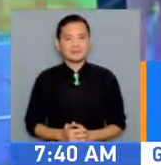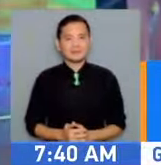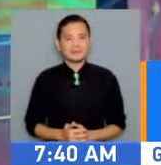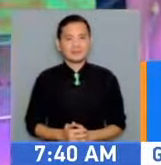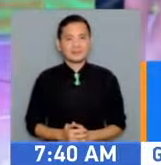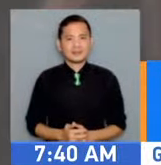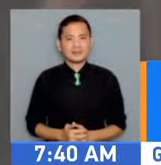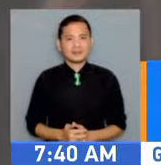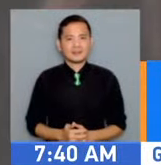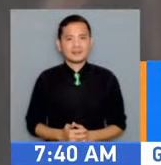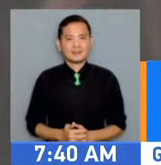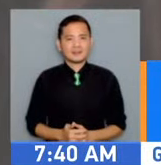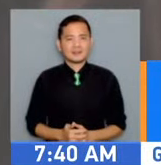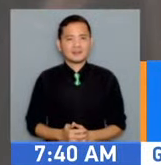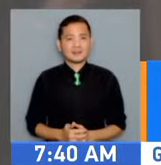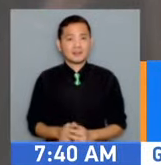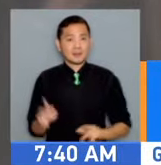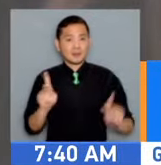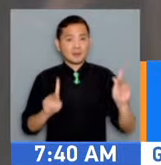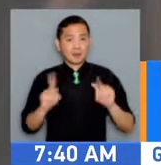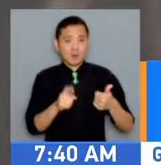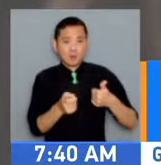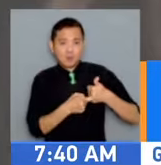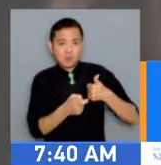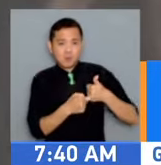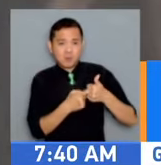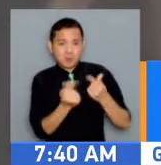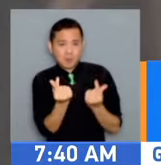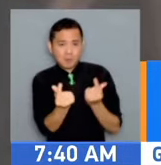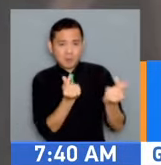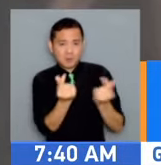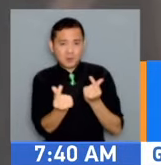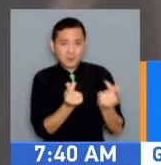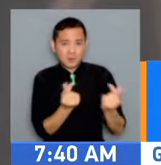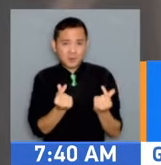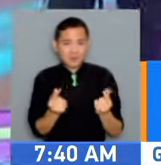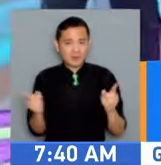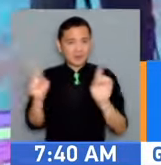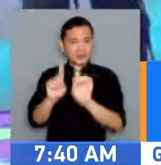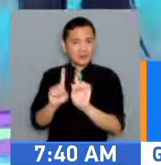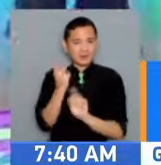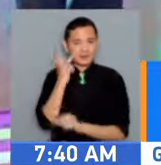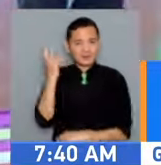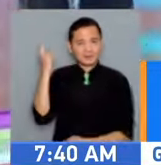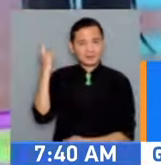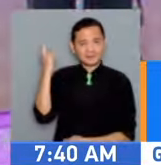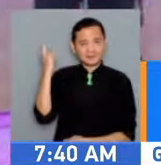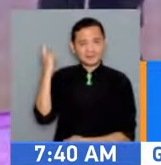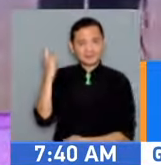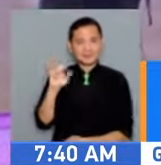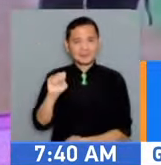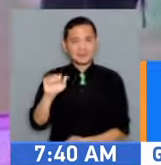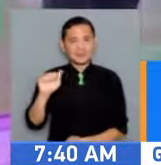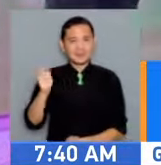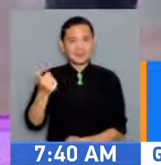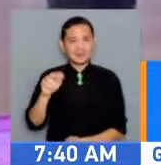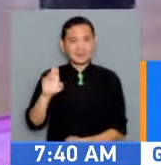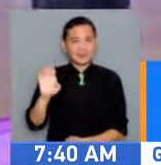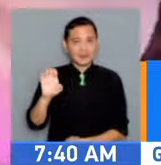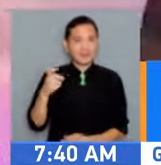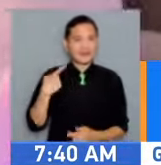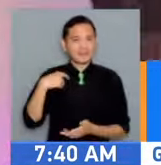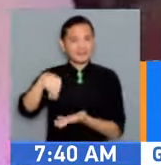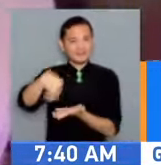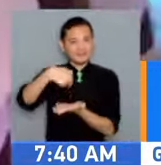Pinusuan din ng Encantadex ang 2-fee ng dalawang sangre. Si Sangre Danaya 2016 Sanya Lopez may impromptu dance number a la